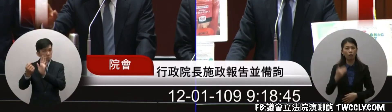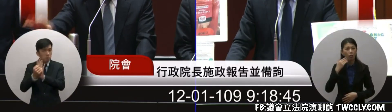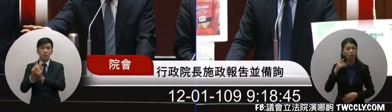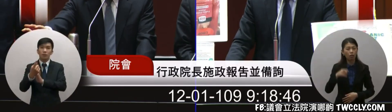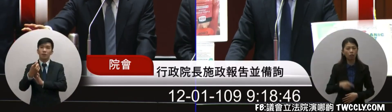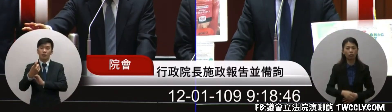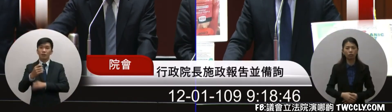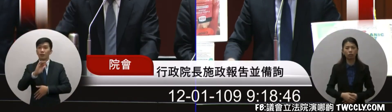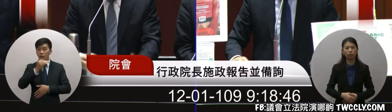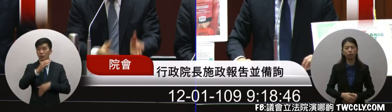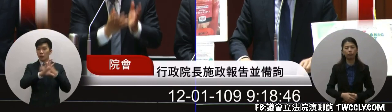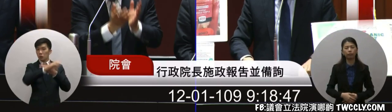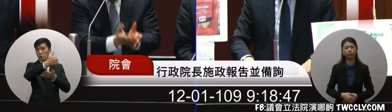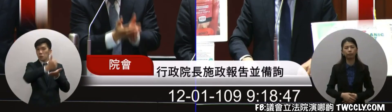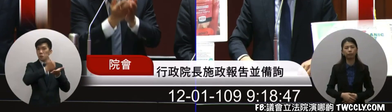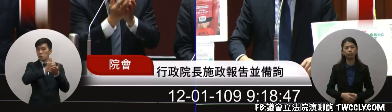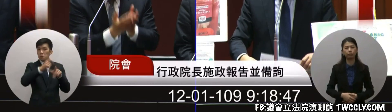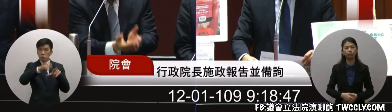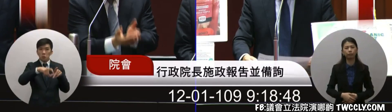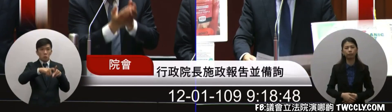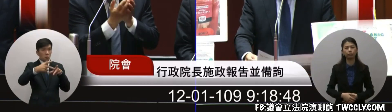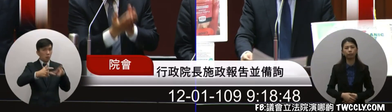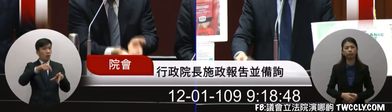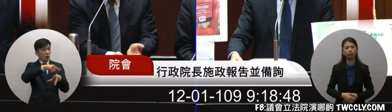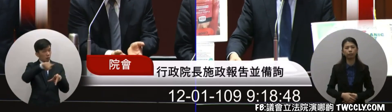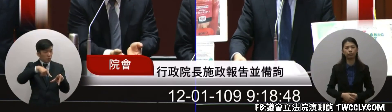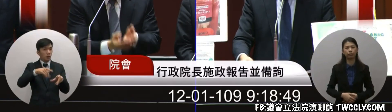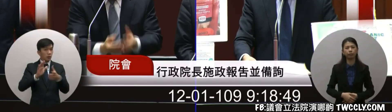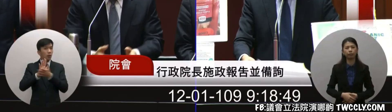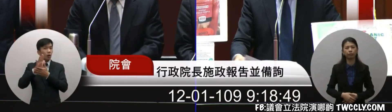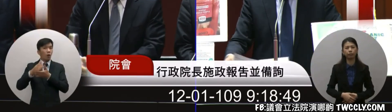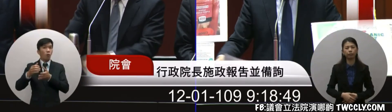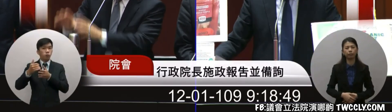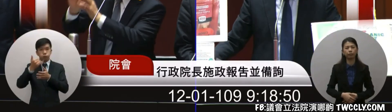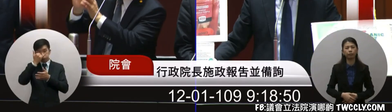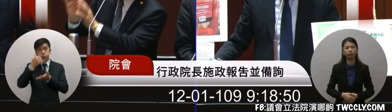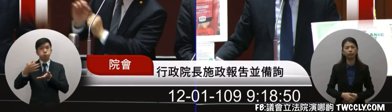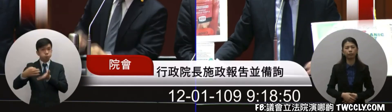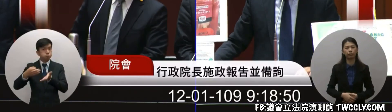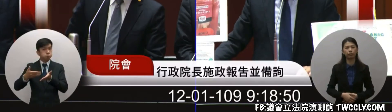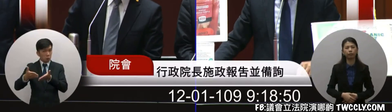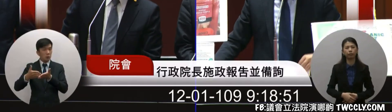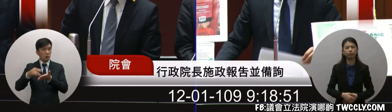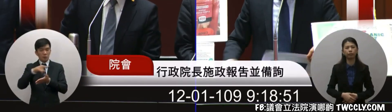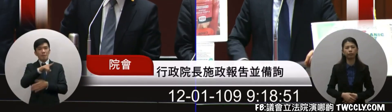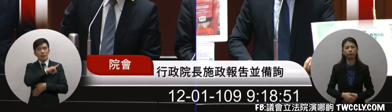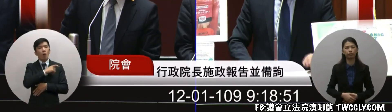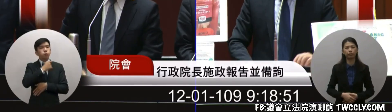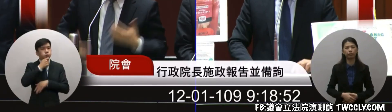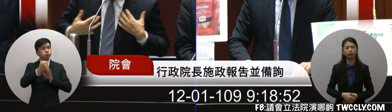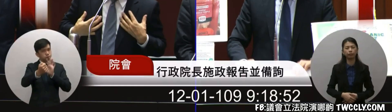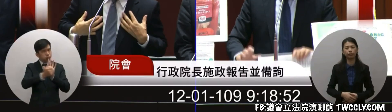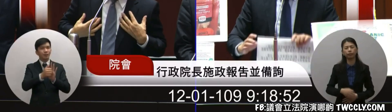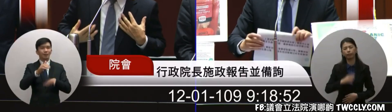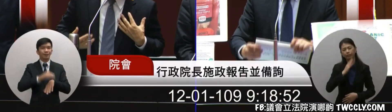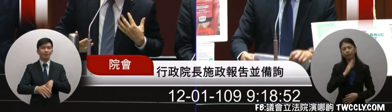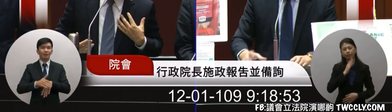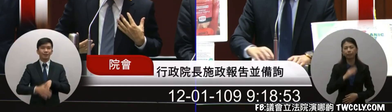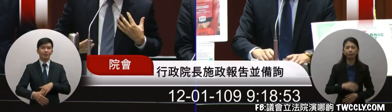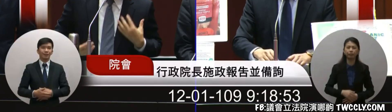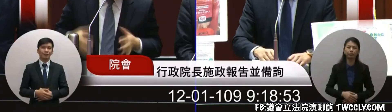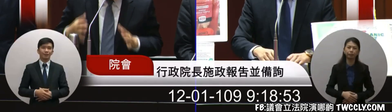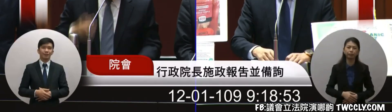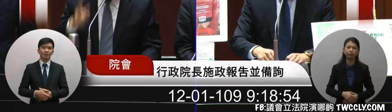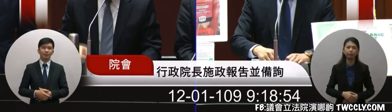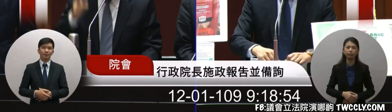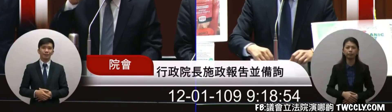进口厂商跟未来真的有在卖美国猪的厂商，他一定会标。 对啦，那 我们也乐观其实 就是说